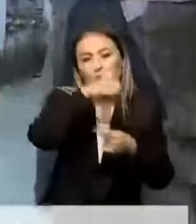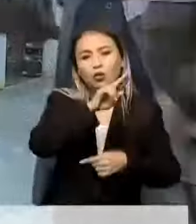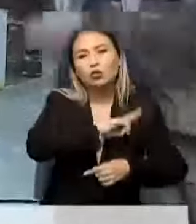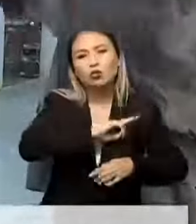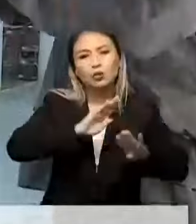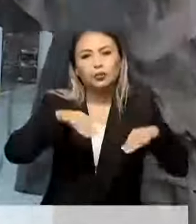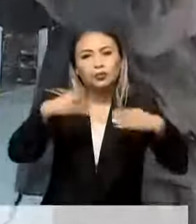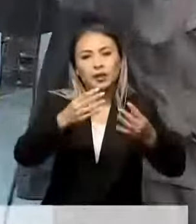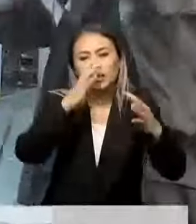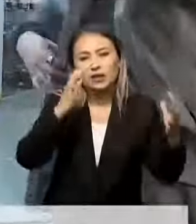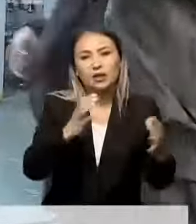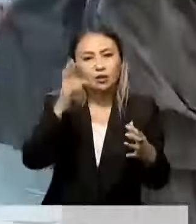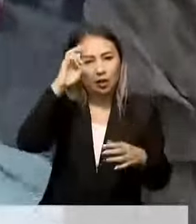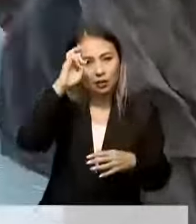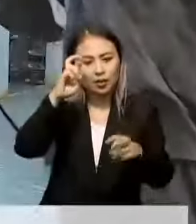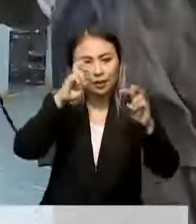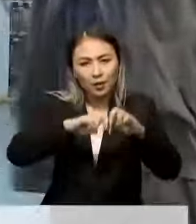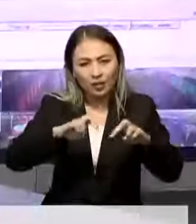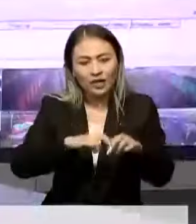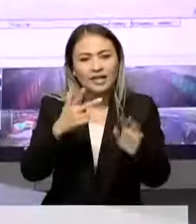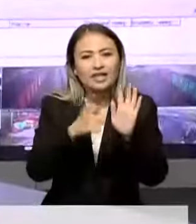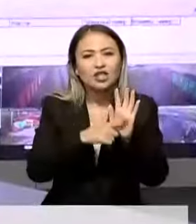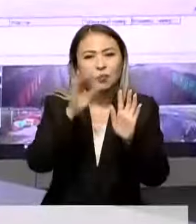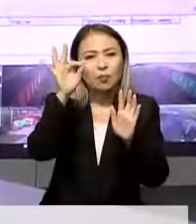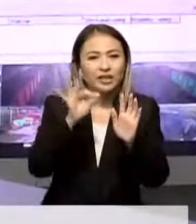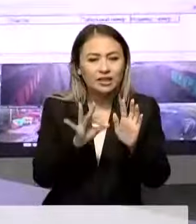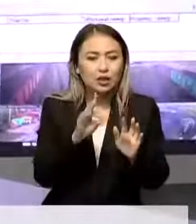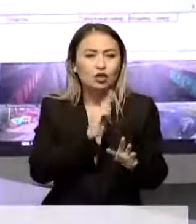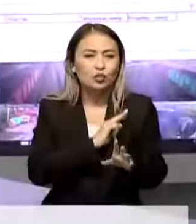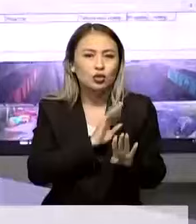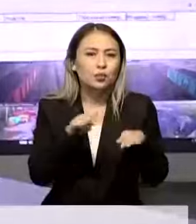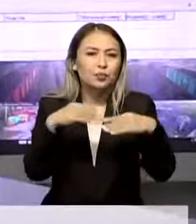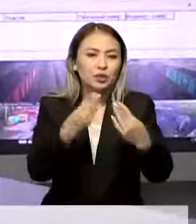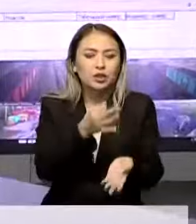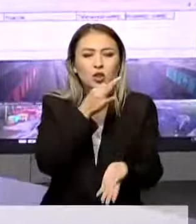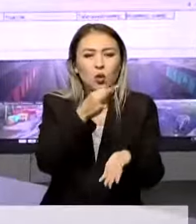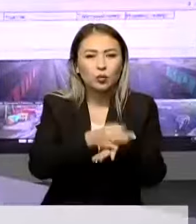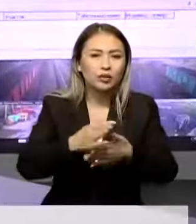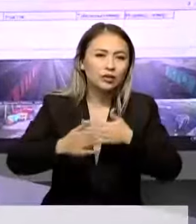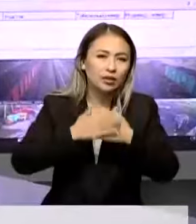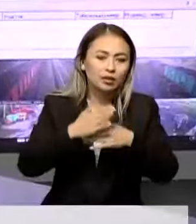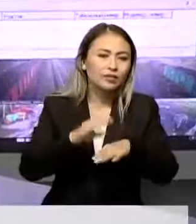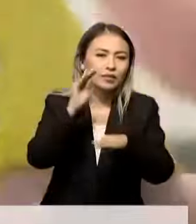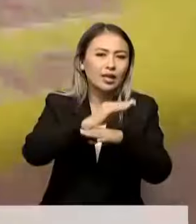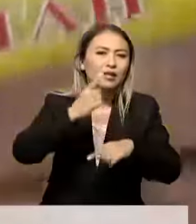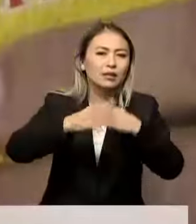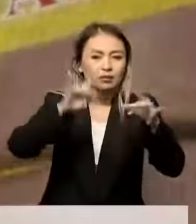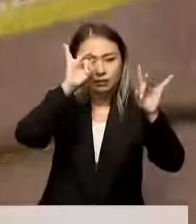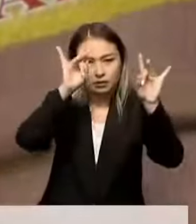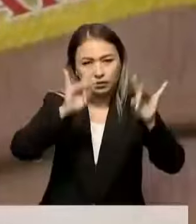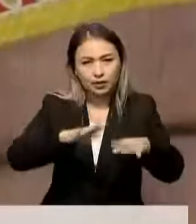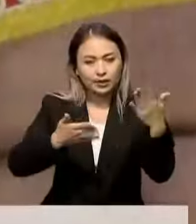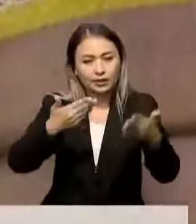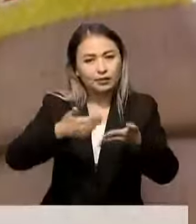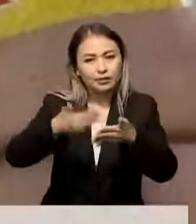жұмыскерлердің құқықтарының сақталуына мемлекеттік тексеру 7%-ға күшейтілген. Дегенмен жұмыс берушілерді жауапкершілікке тартумен ғана айналыспай, келеңсіздіктердің алдын алып